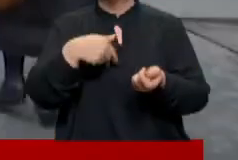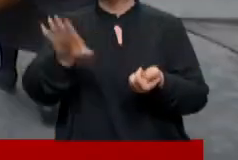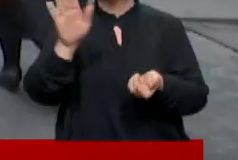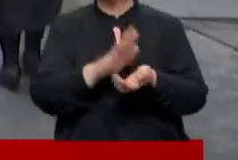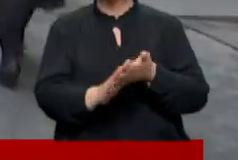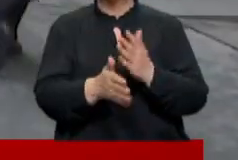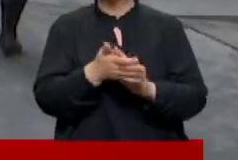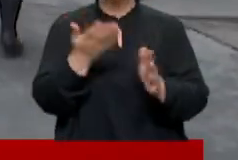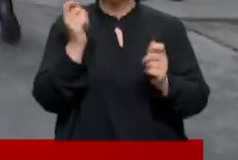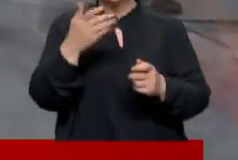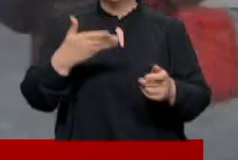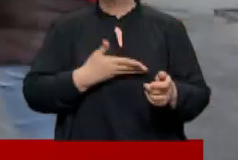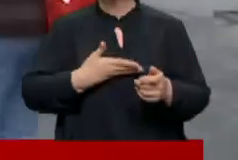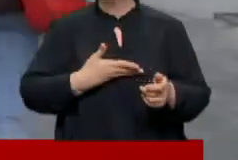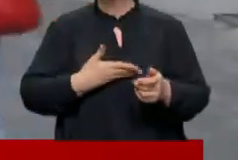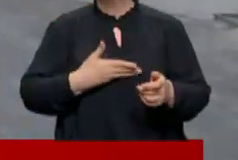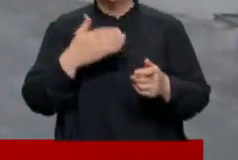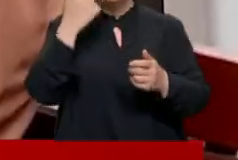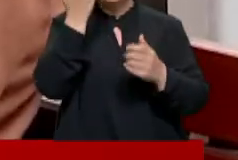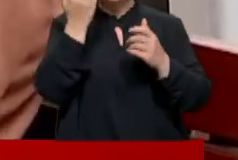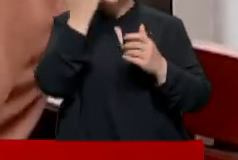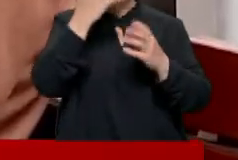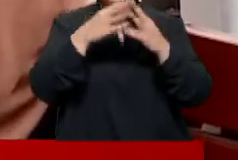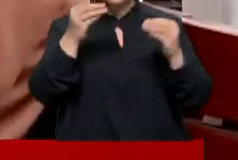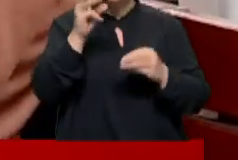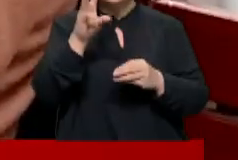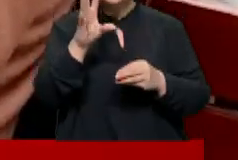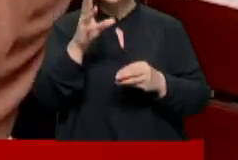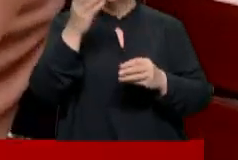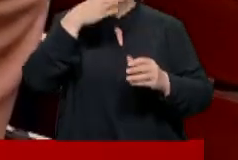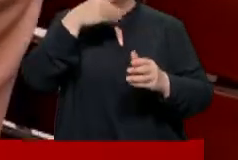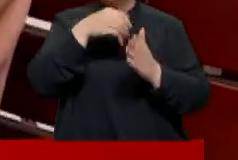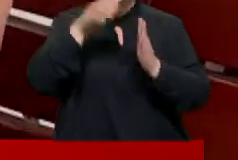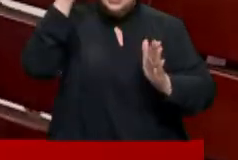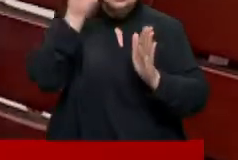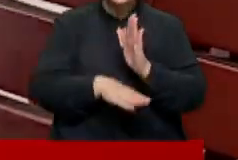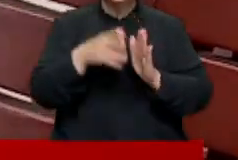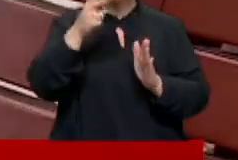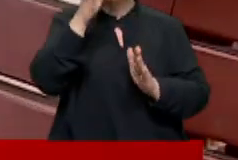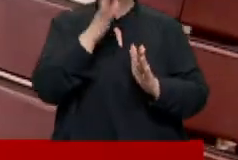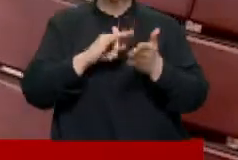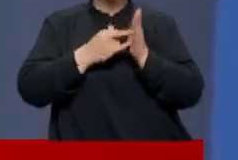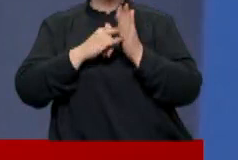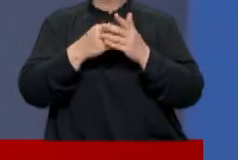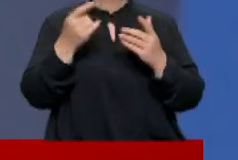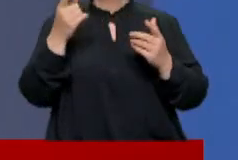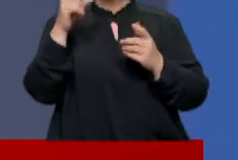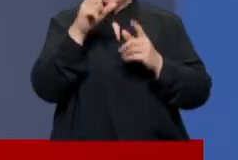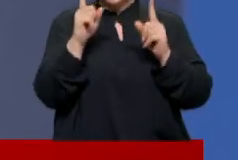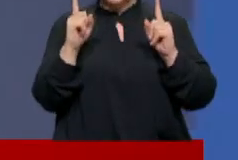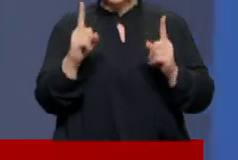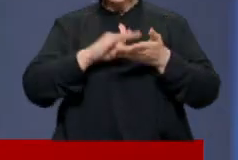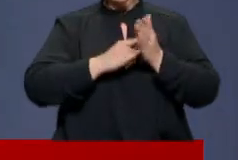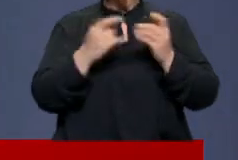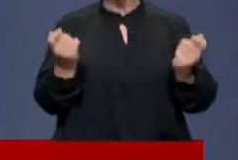gitti. Zor ne demek? Aç aç aç. Patlıcan 35 lira. Çoğu emekli en düşük emekli maaşıyla 2500 lirayla ayın sonunu